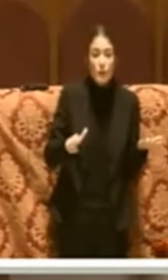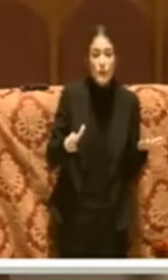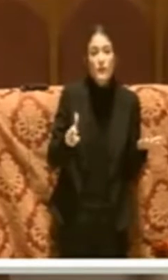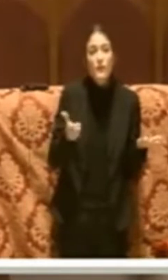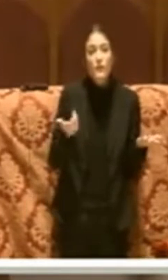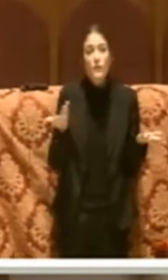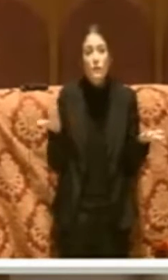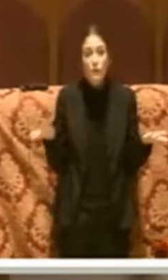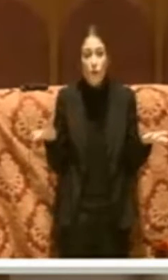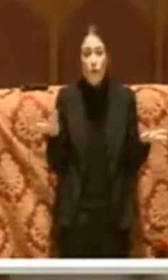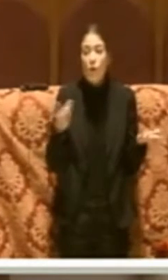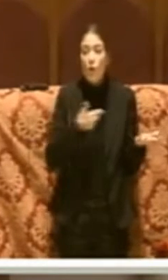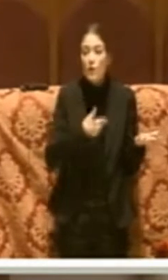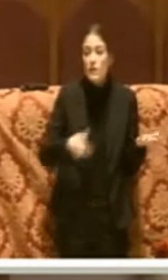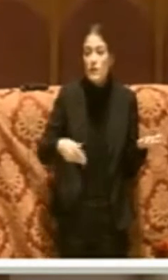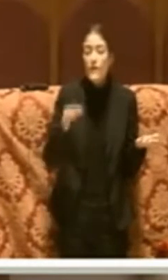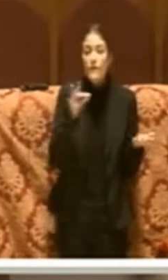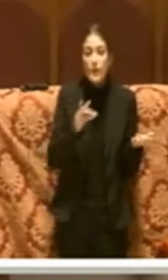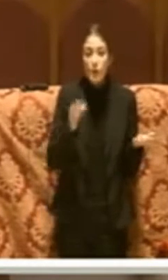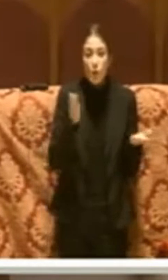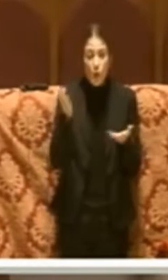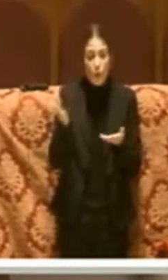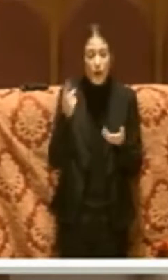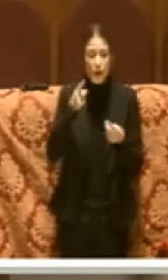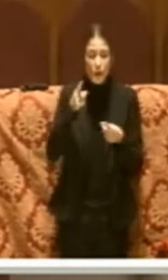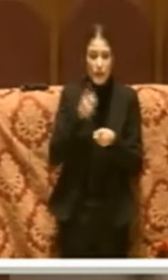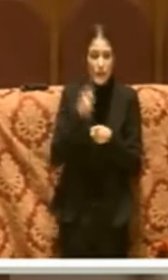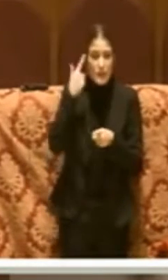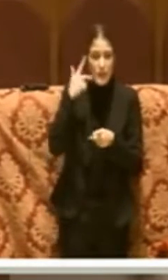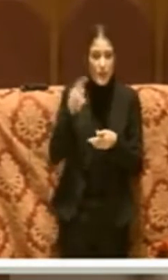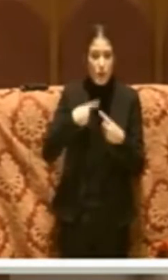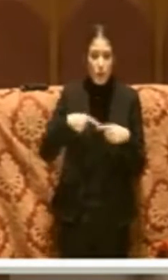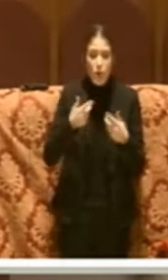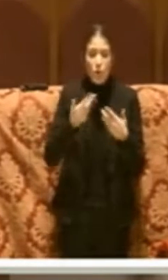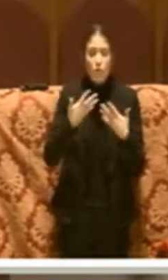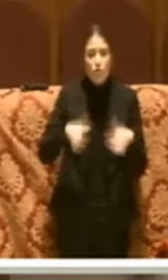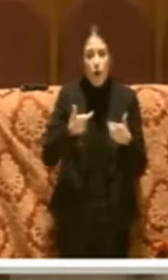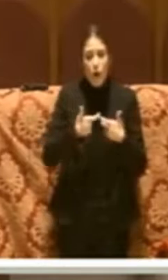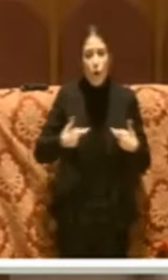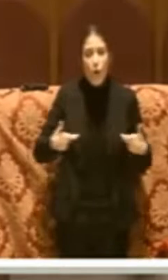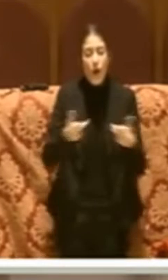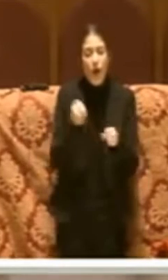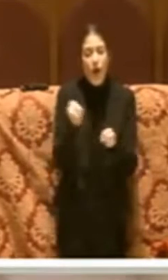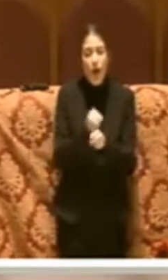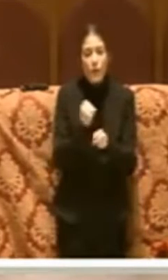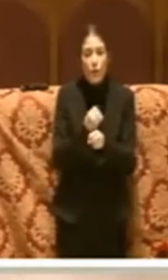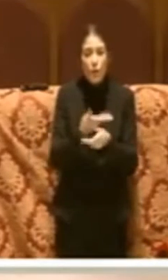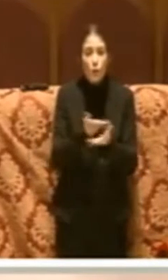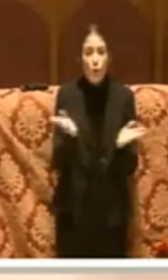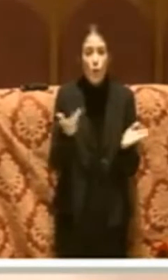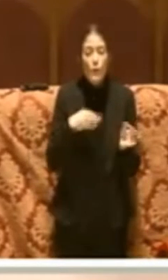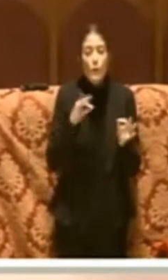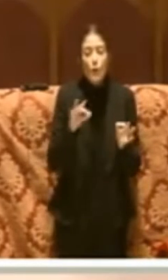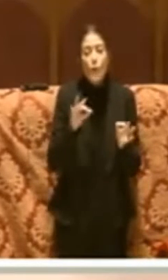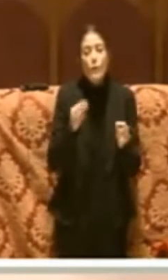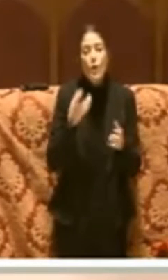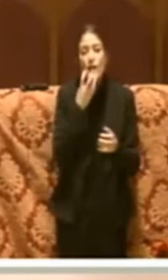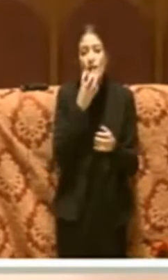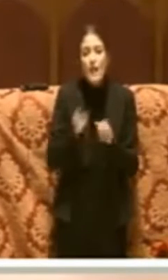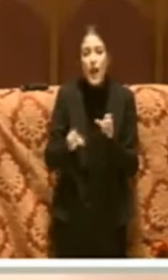consigliere figliomeni dovrebbe sapere che abbiamo tenuto una commissione lavori pubblici proprio sui riscaldamenti earp